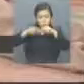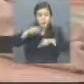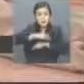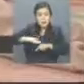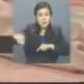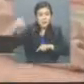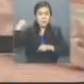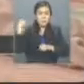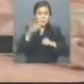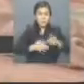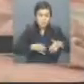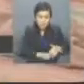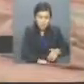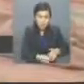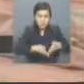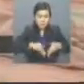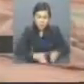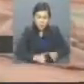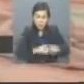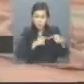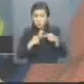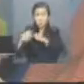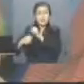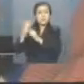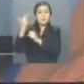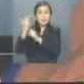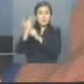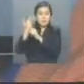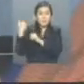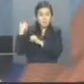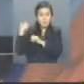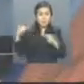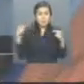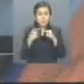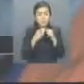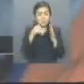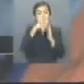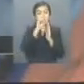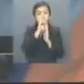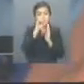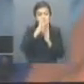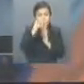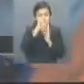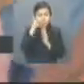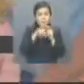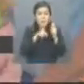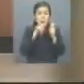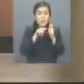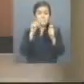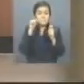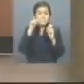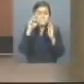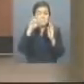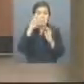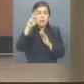3ขวบกว่า80คนของสถานสงเคราะห์เด็กบ้านเวียงพิงอำเภอแม่ริมจังหวัดเชียงใหม่หลังค่าฝุ่นละอองขนาดเล็กกว่า10ไมคร